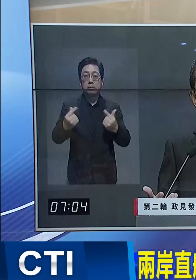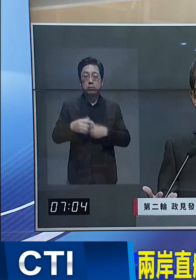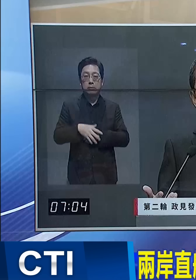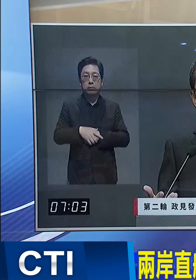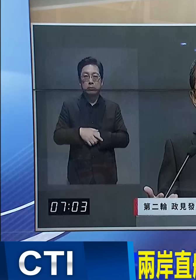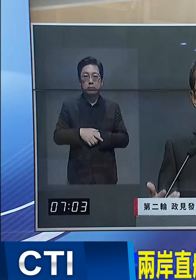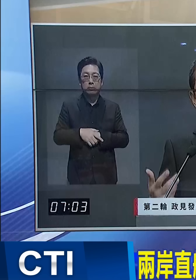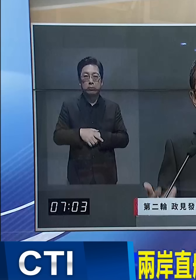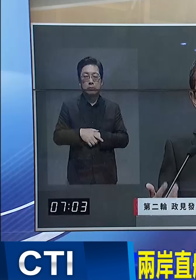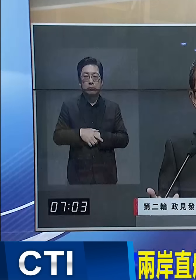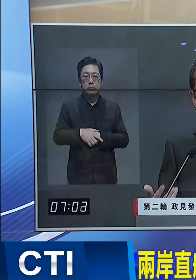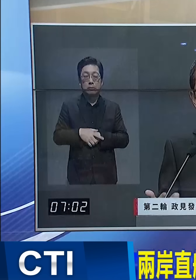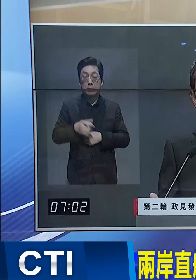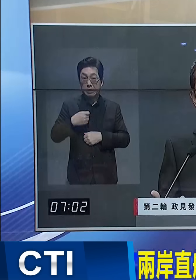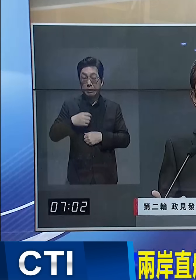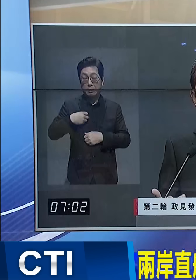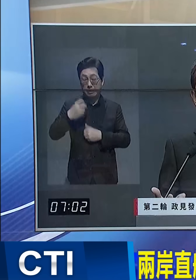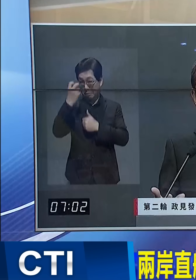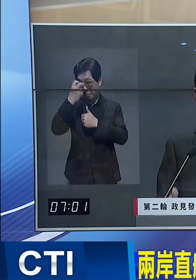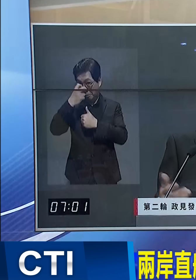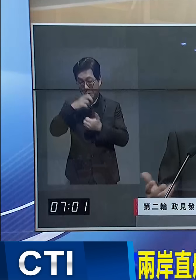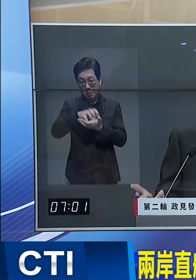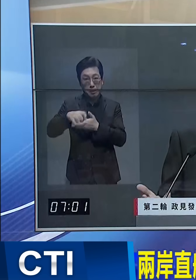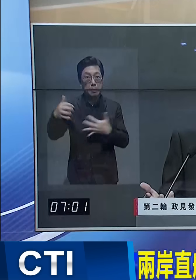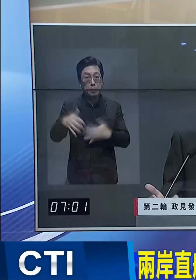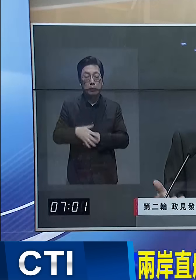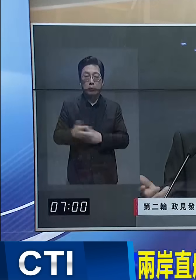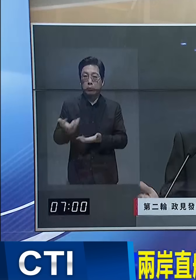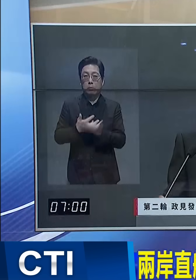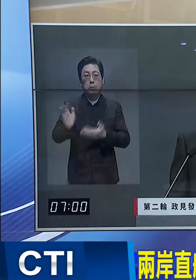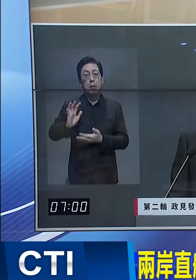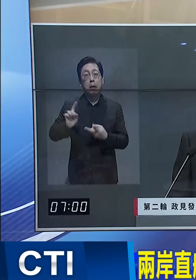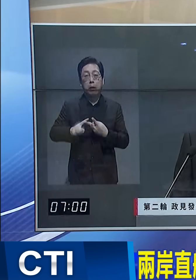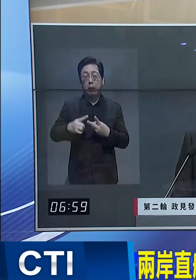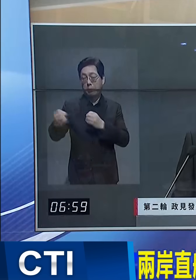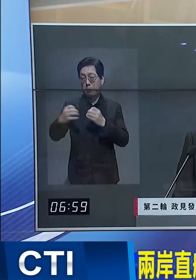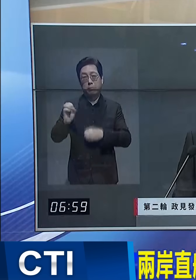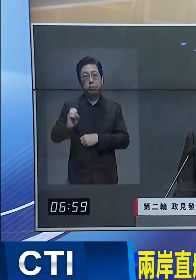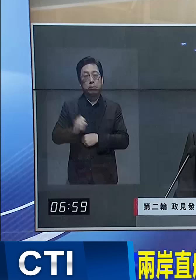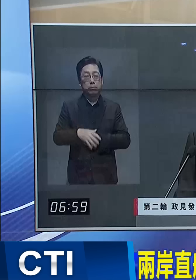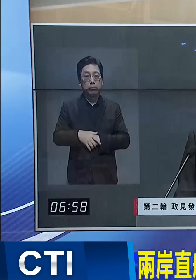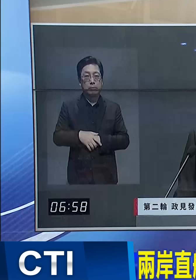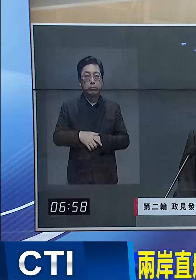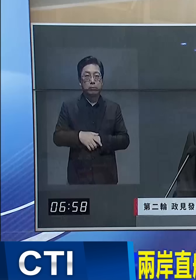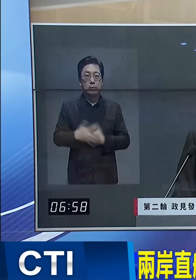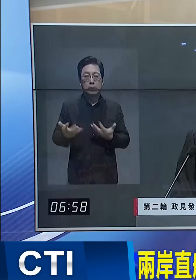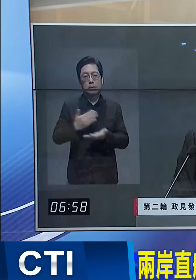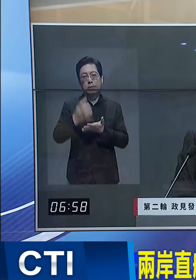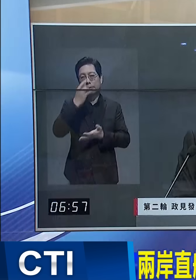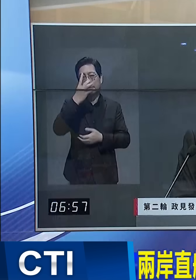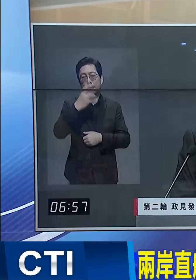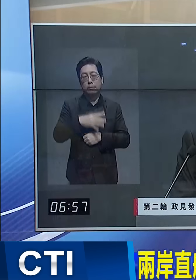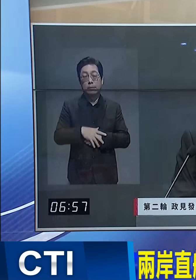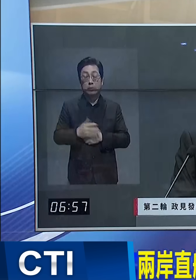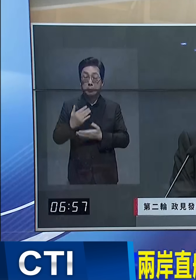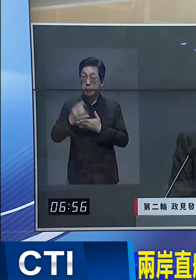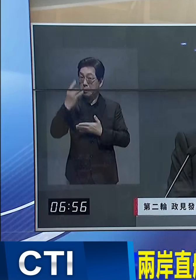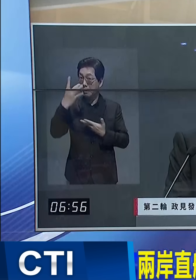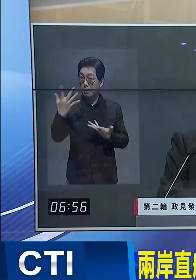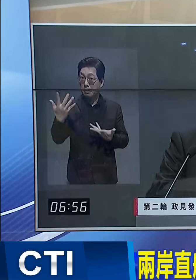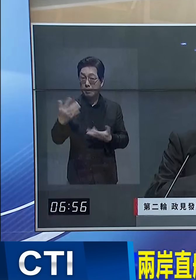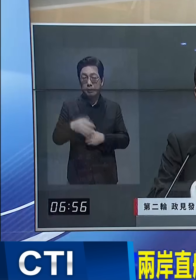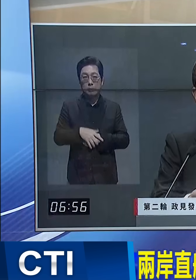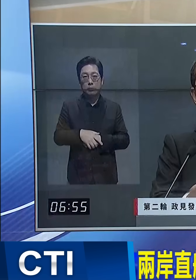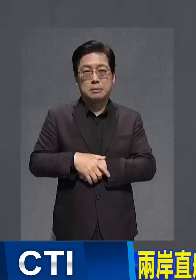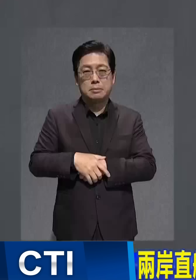过去民进党说两岸开放直航会上演木马屠城记，但是看看现在台湾有哪一座的城被